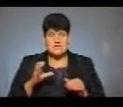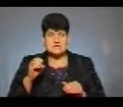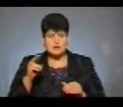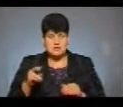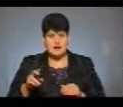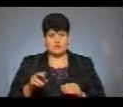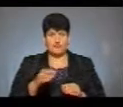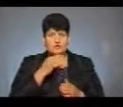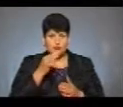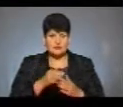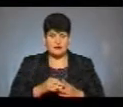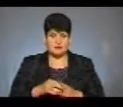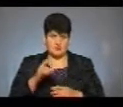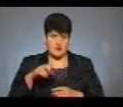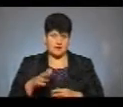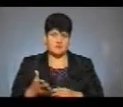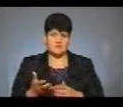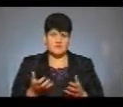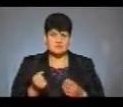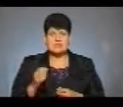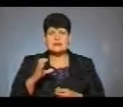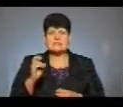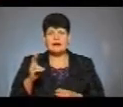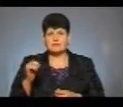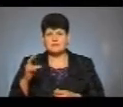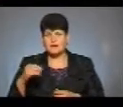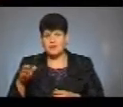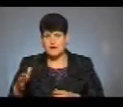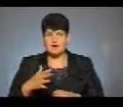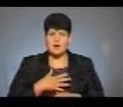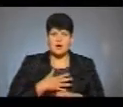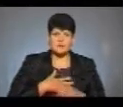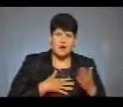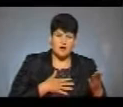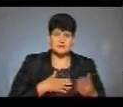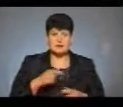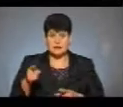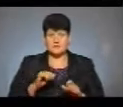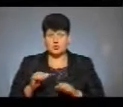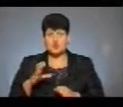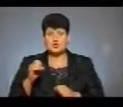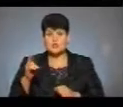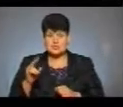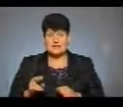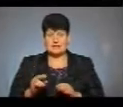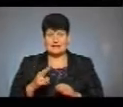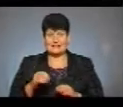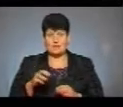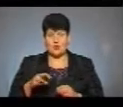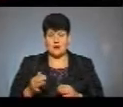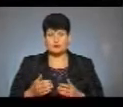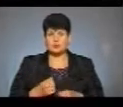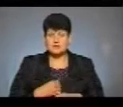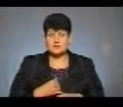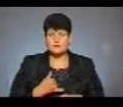відповідальних країнах. Візьміть країни скандинавські, візьміть Канаду, інші. Отам керують соціал-демократи. Ну, на жаль, в нас